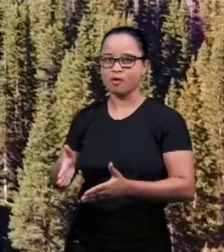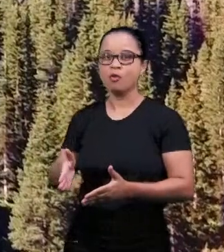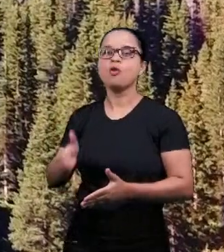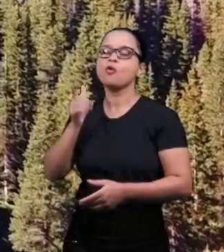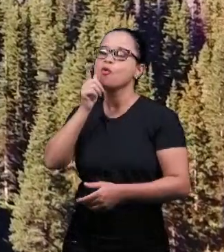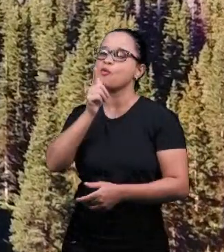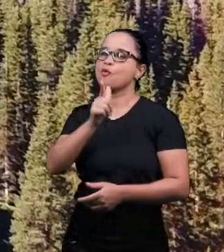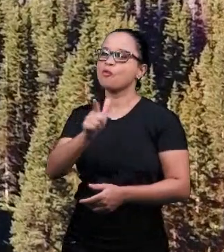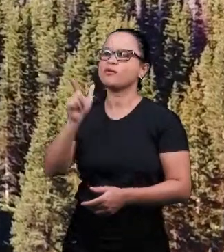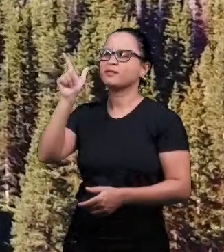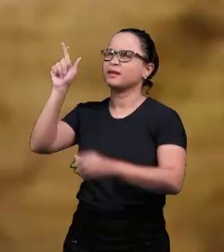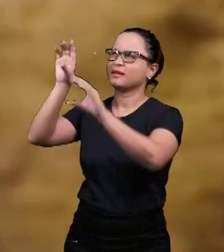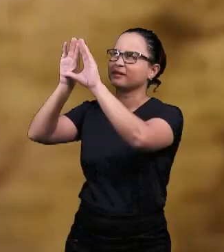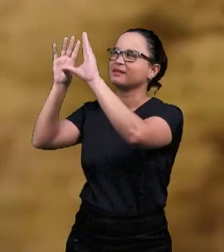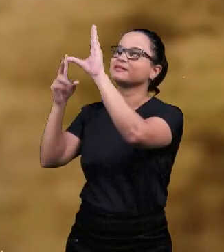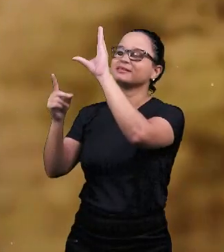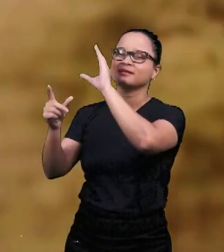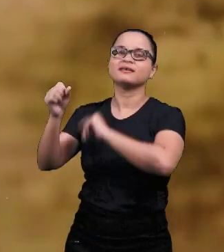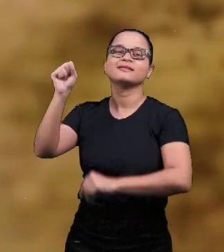Побеждающий наследует все.